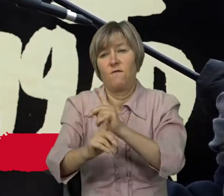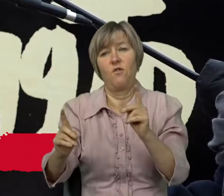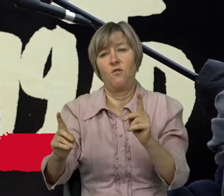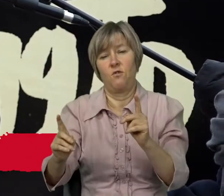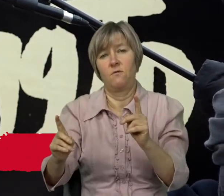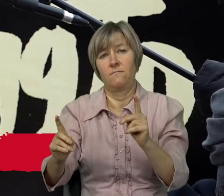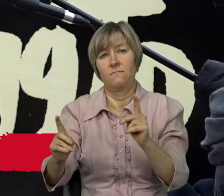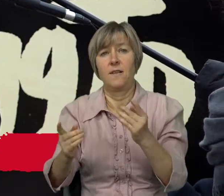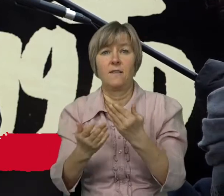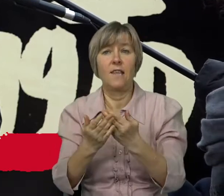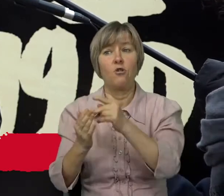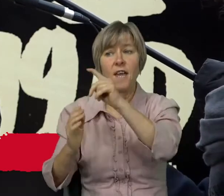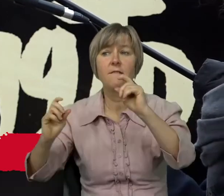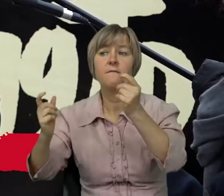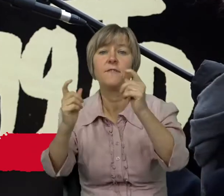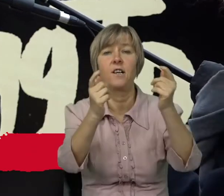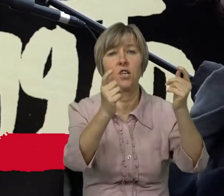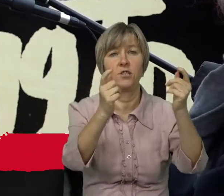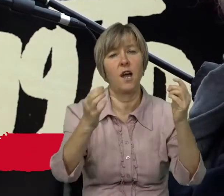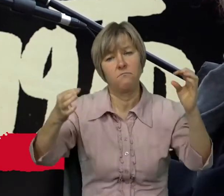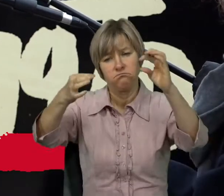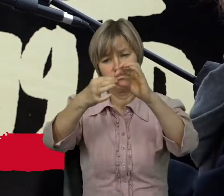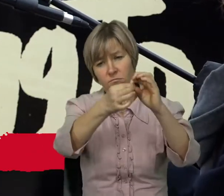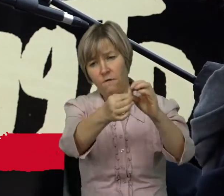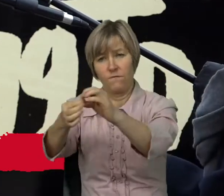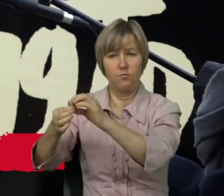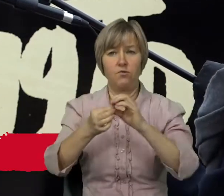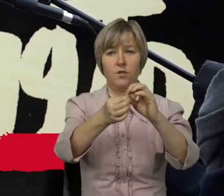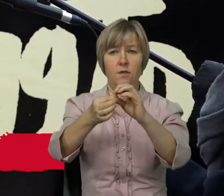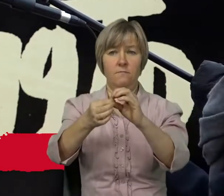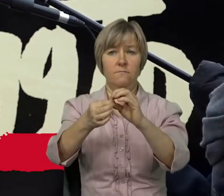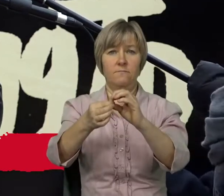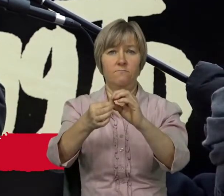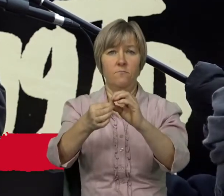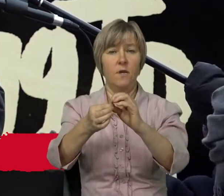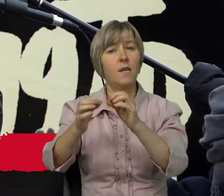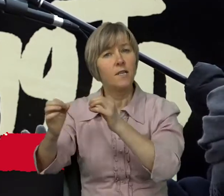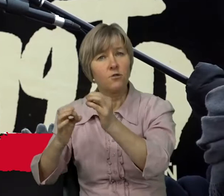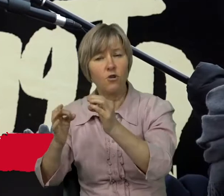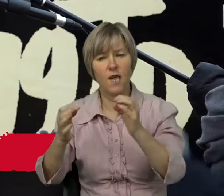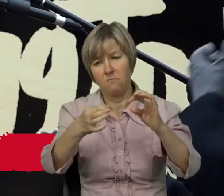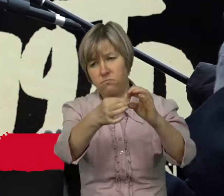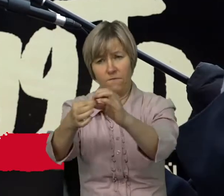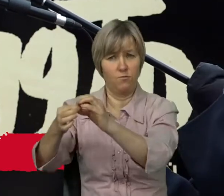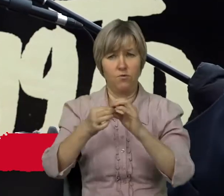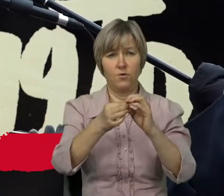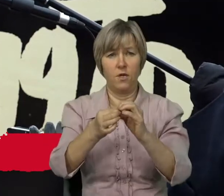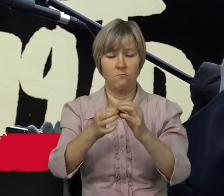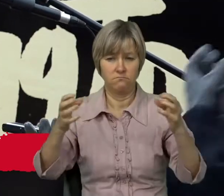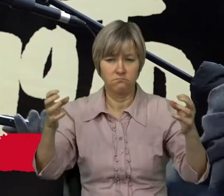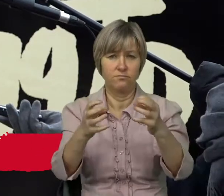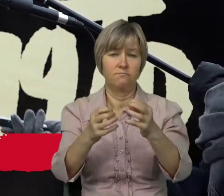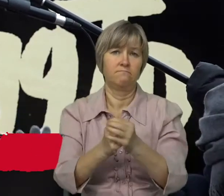wydarzenia łączyły nas we wspólnotę. Historyczne wydarzenia łączą nas we wspólnocie.